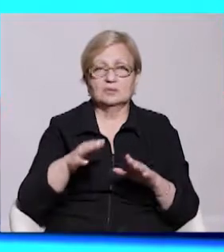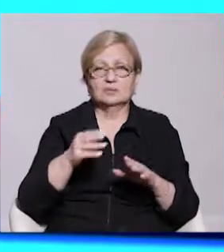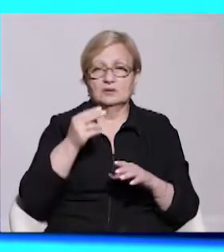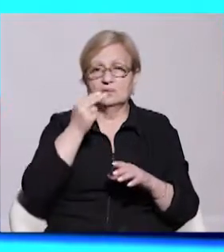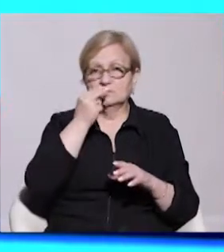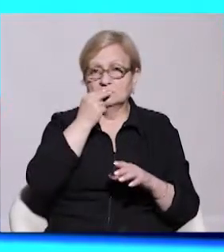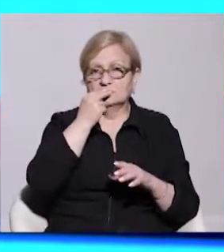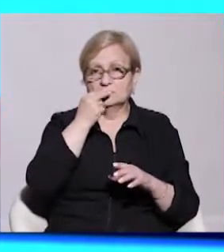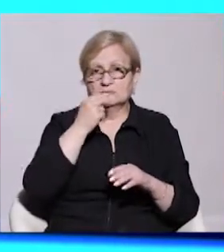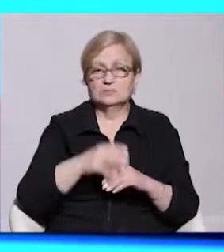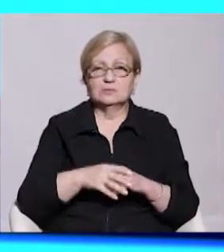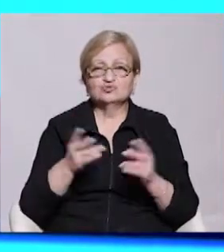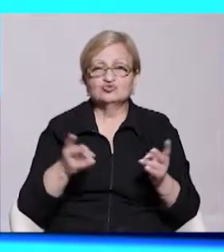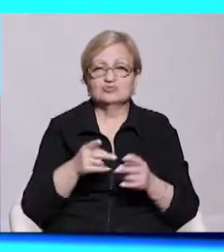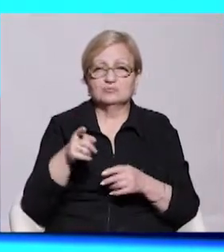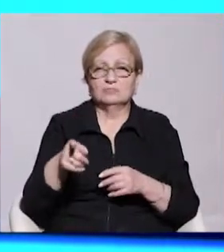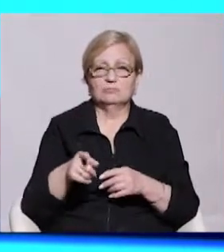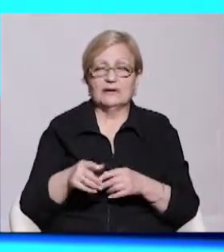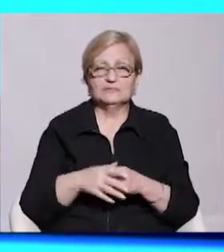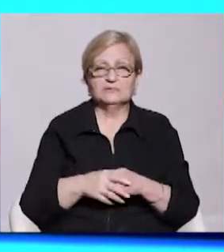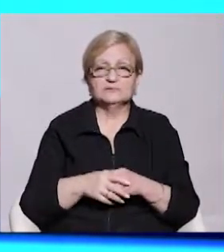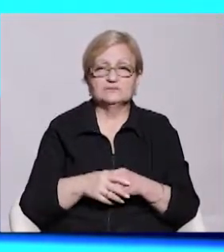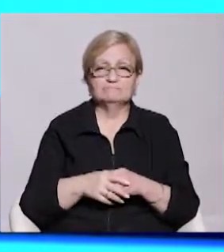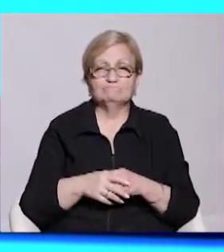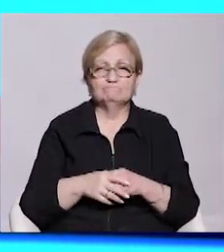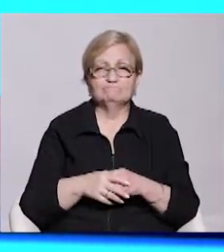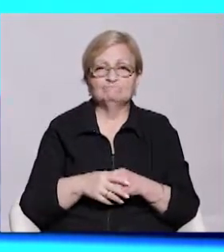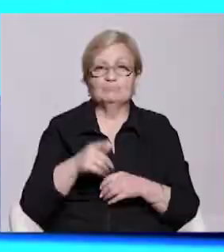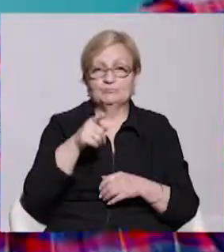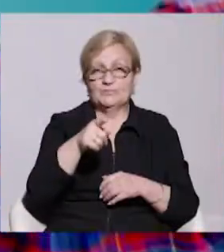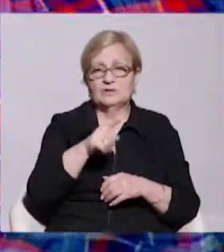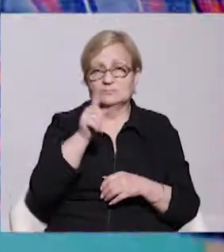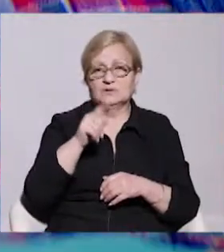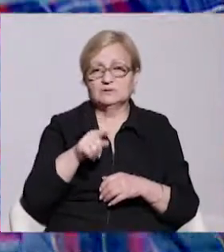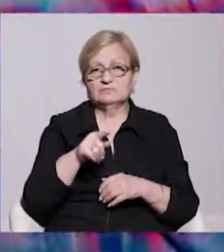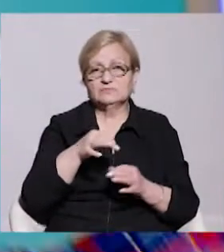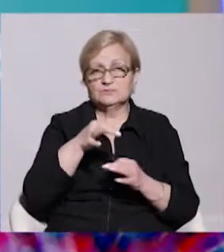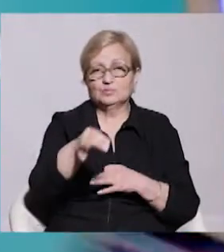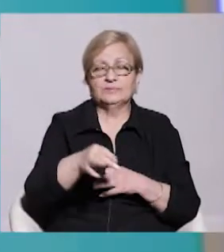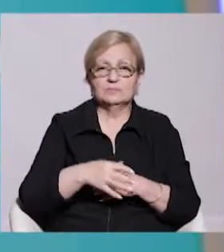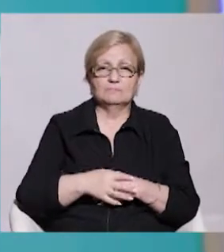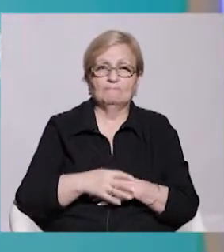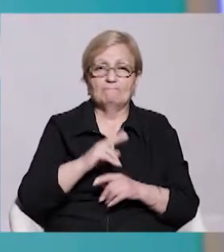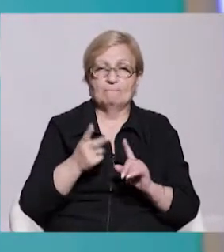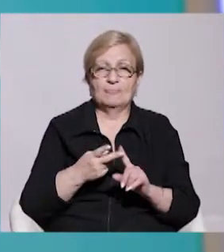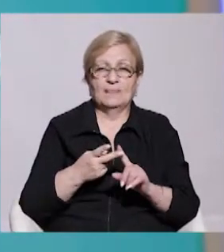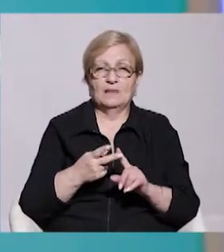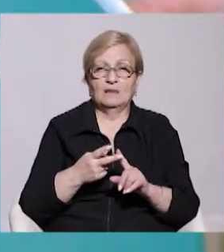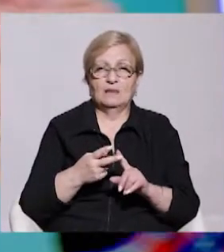საჭმელი ბამბუკი ამ შემთხვევაში სჭირდება ჩვენს პანდას. ესე იგი ამ კითხვასაც ჩვენ გავცემთ პასუხს, ხო? აბა მეორე